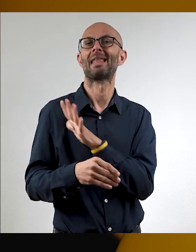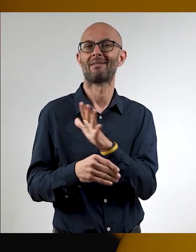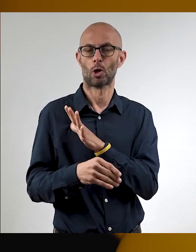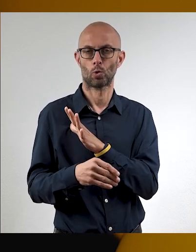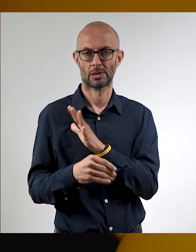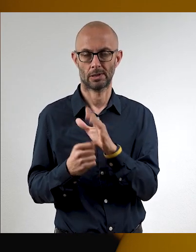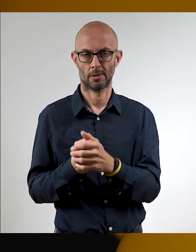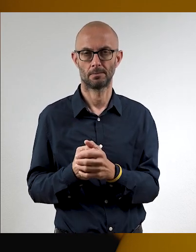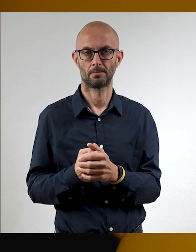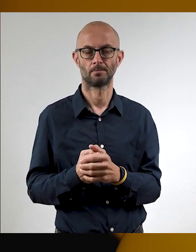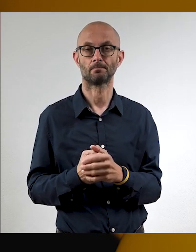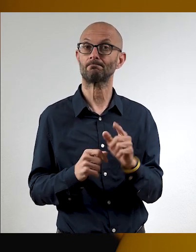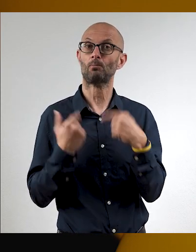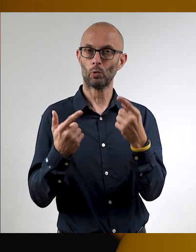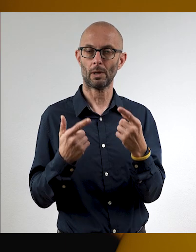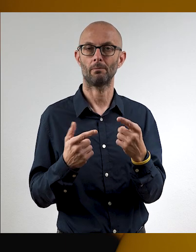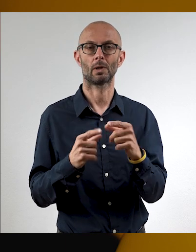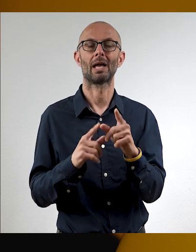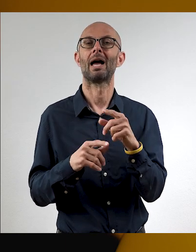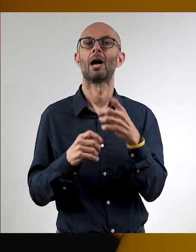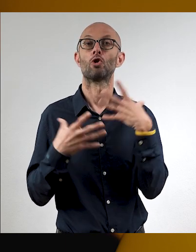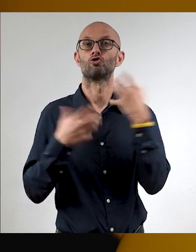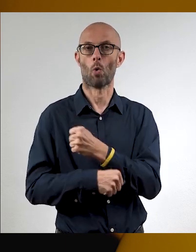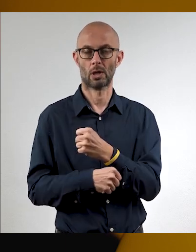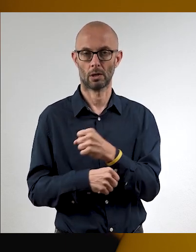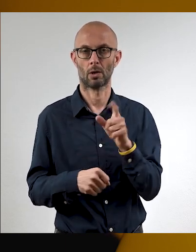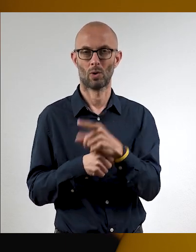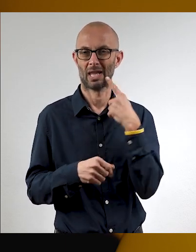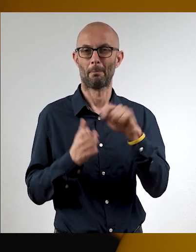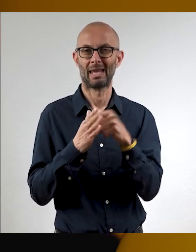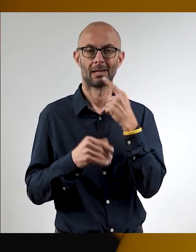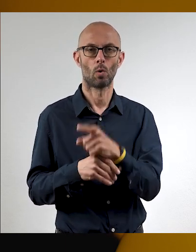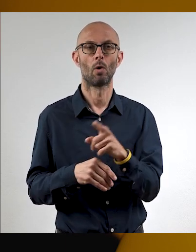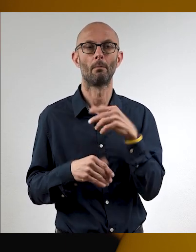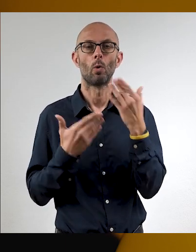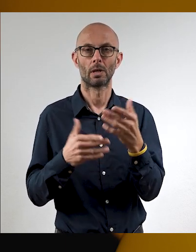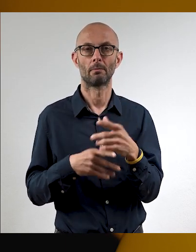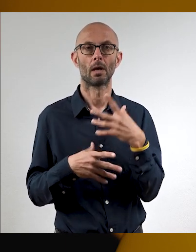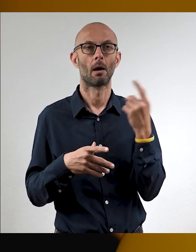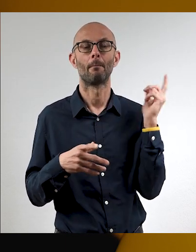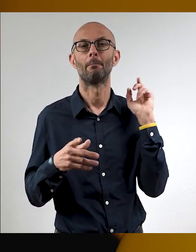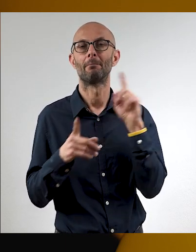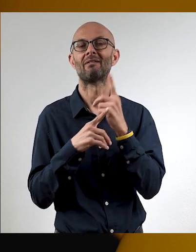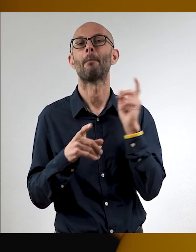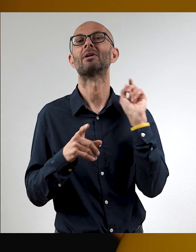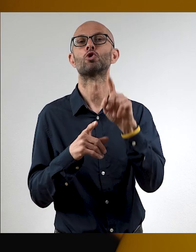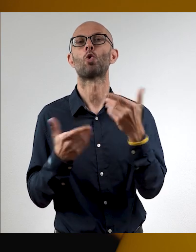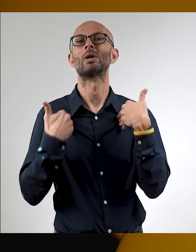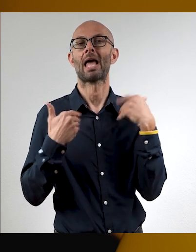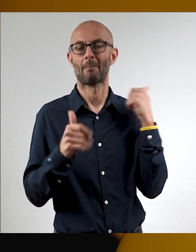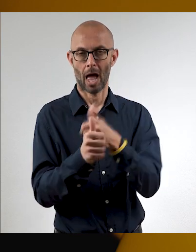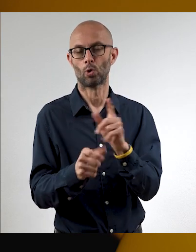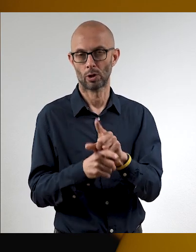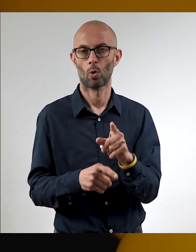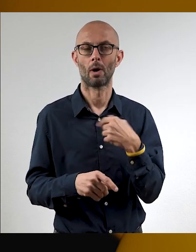nevarnosti. Potem pa sledi faza šoka. Tukaj ljudje, tako kot Peter, komentirajo, potem je prišlo za mano. Ne? In sem že